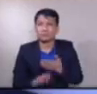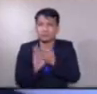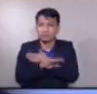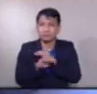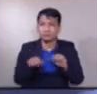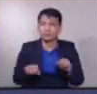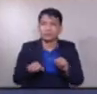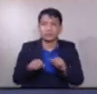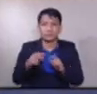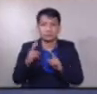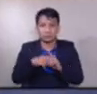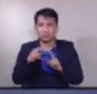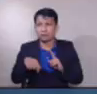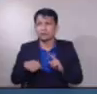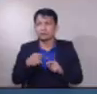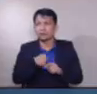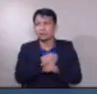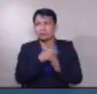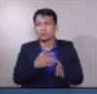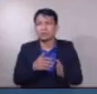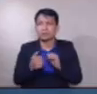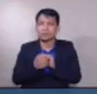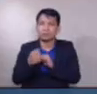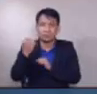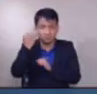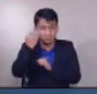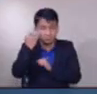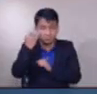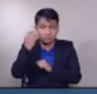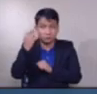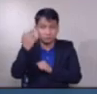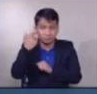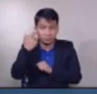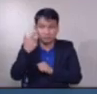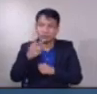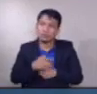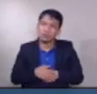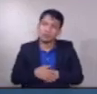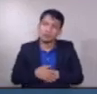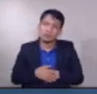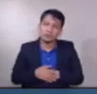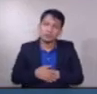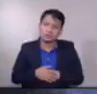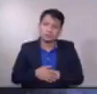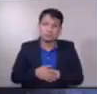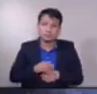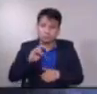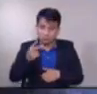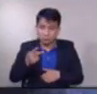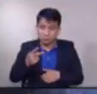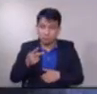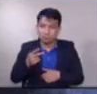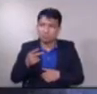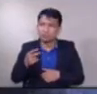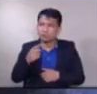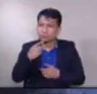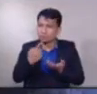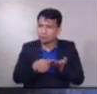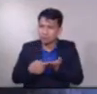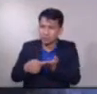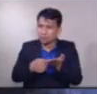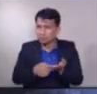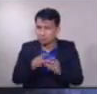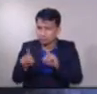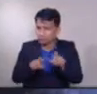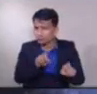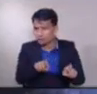Nagbabalik po ang aplikante sa Senado at kasama pa rin po natin si Junbert Gigayuma. Sa round 2 ng usapan,